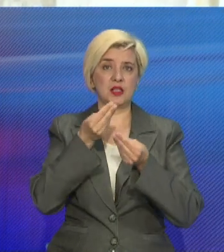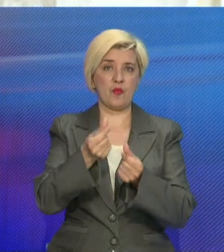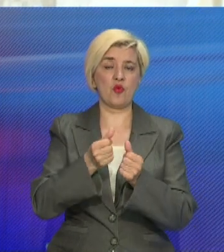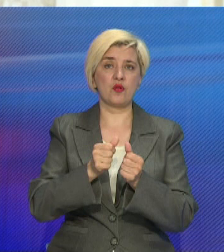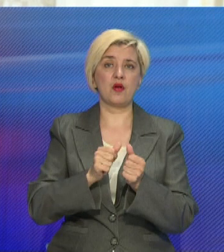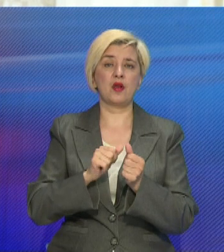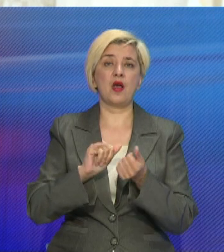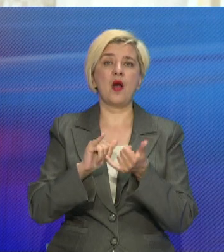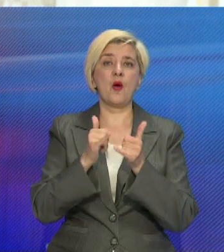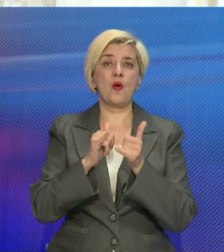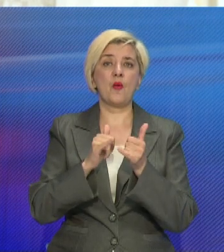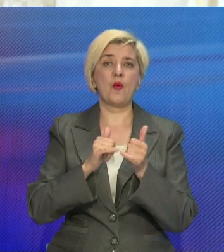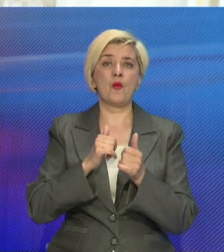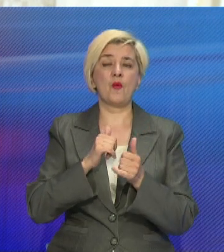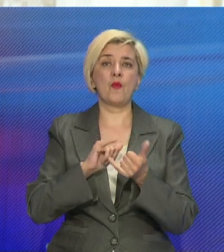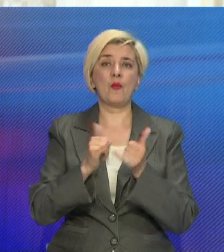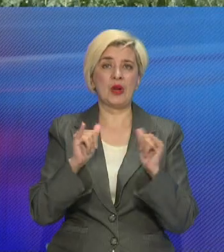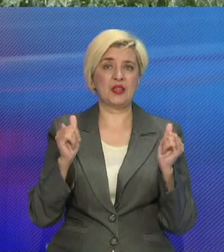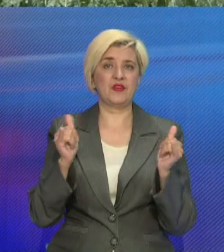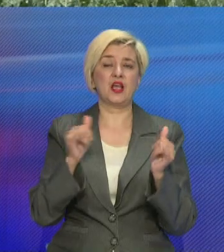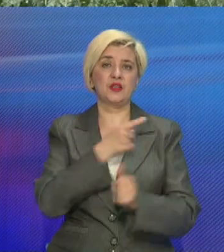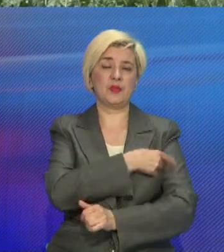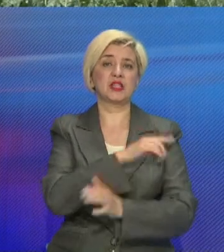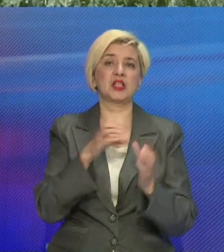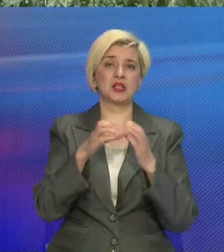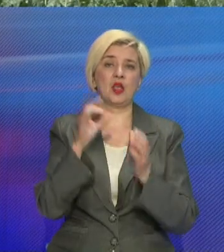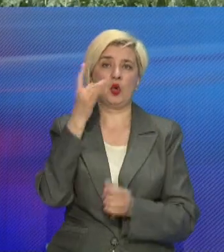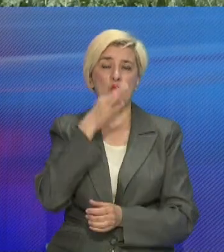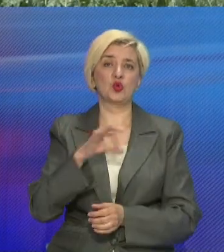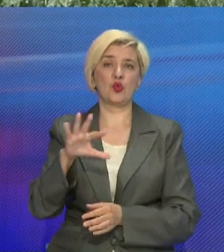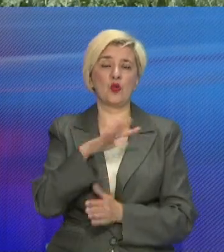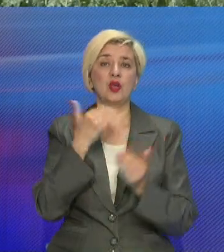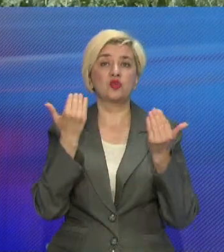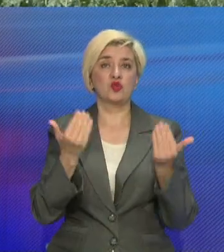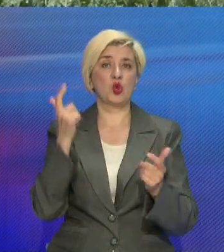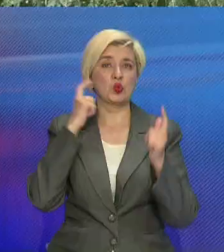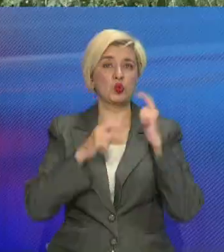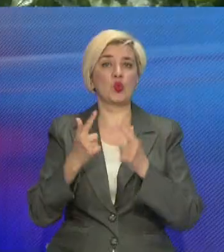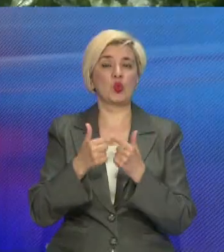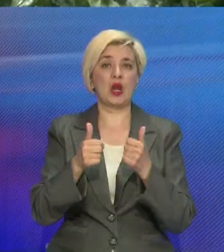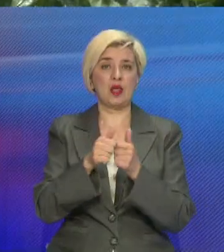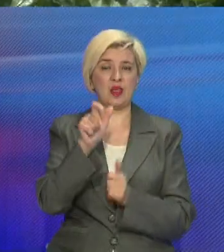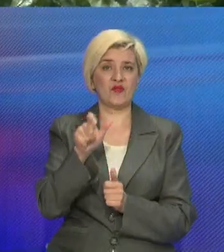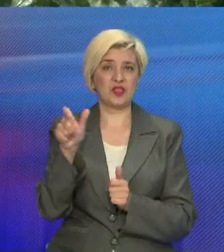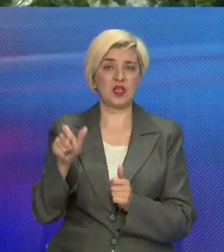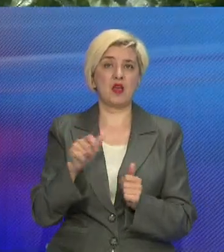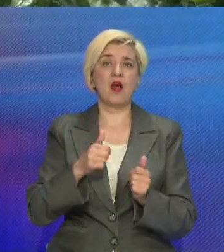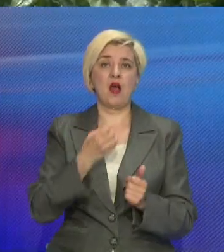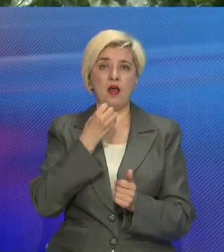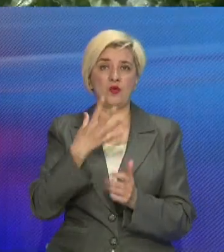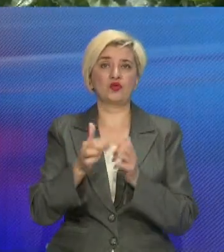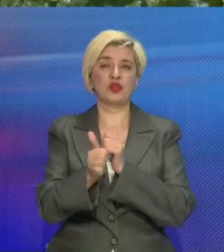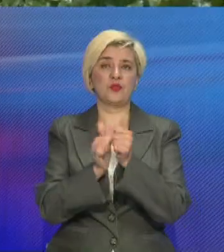принципе, медицинские отряды и Гродненскую область. Сучасныя студатрадаўцы – дастойная змена папярэднім пакаленням. Яны ўмеюць і